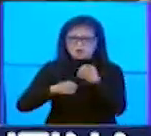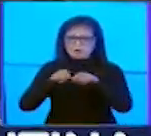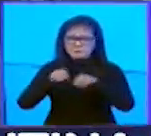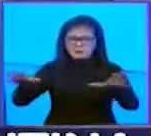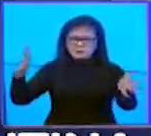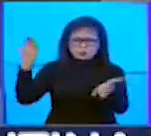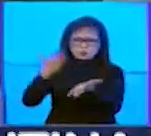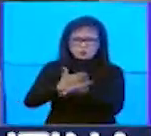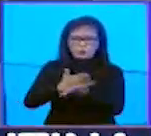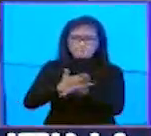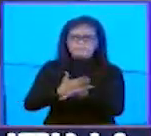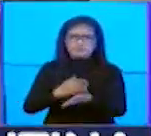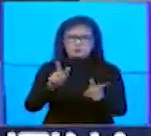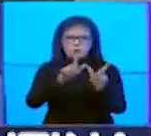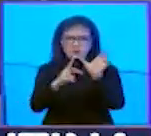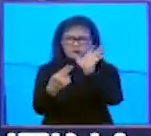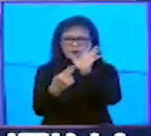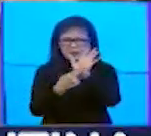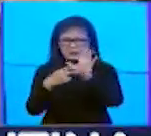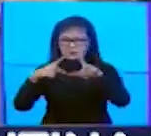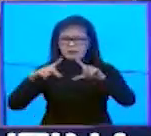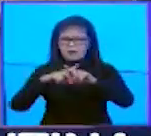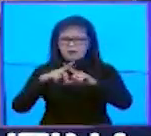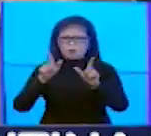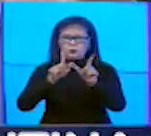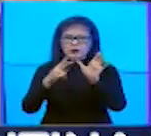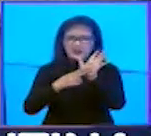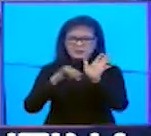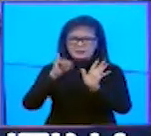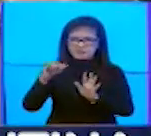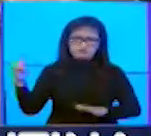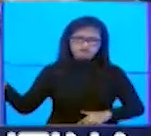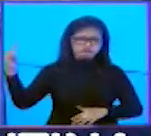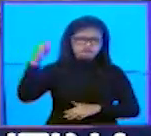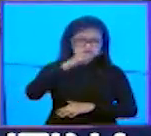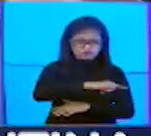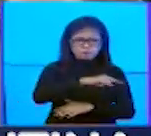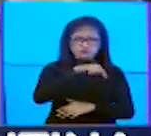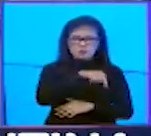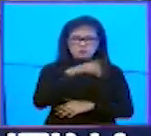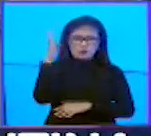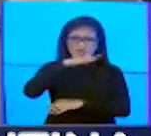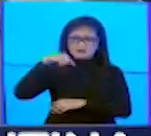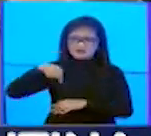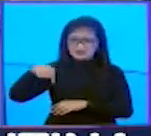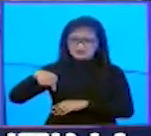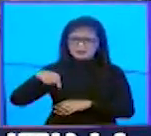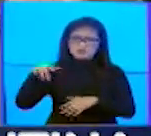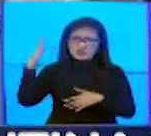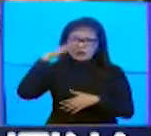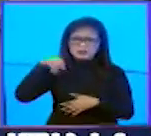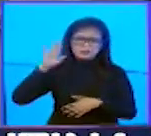dan WNI atau WNA yang datang saat ini ataupun beberapa hari kedepan ini memang sudah mulai diwajibkan untuk